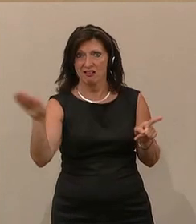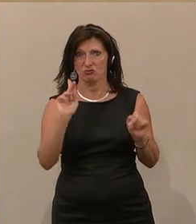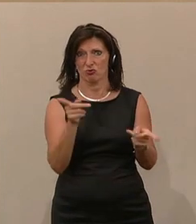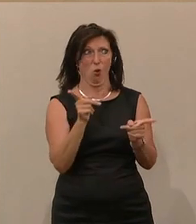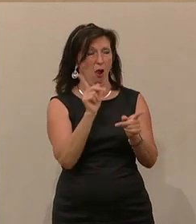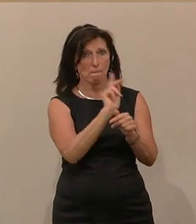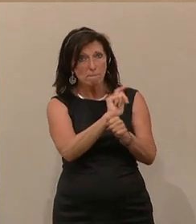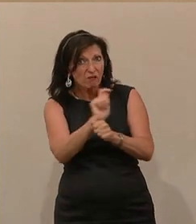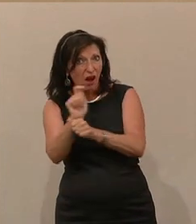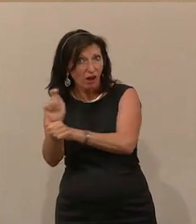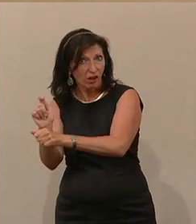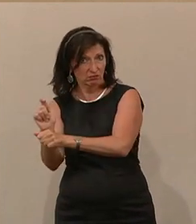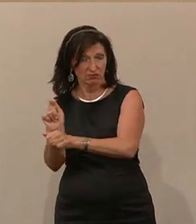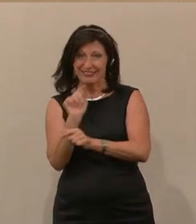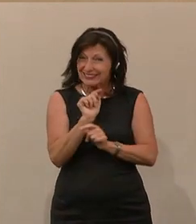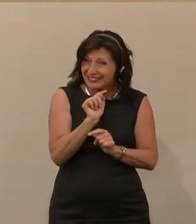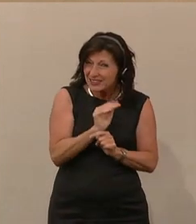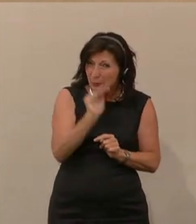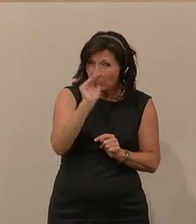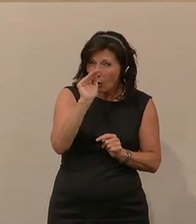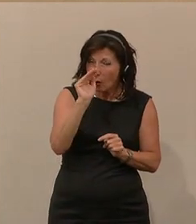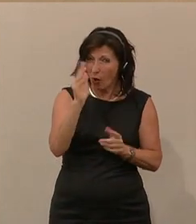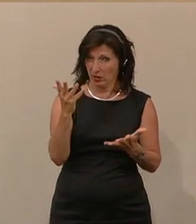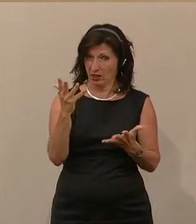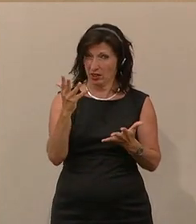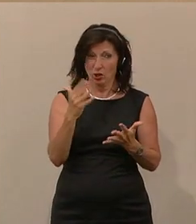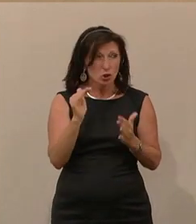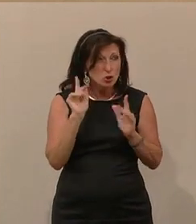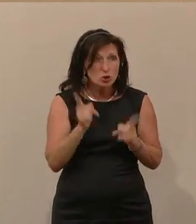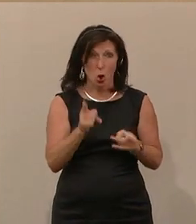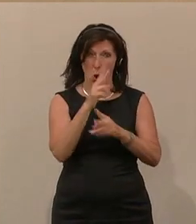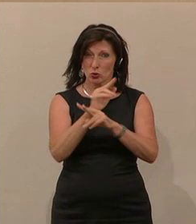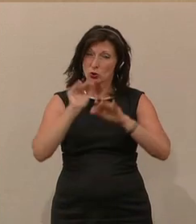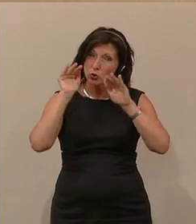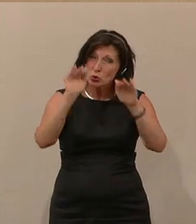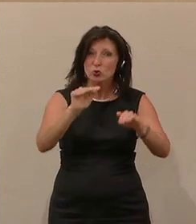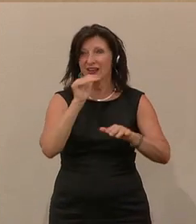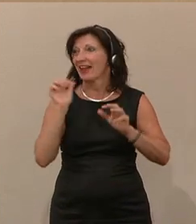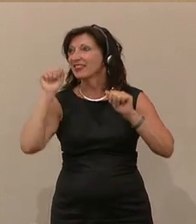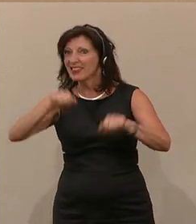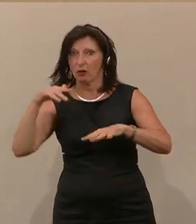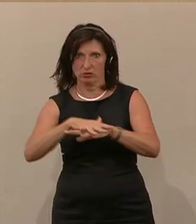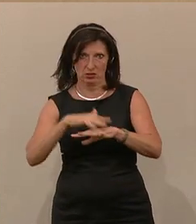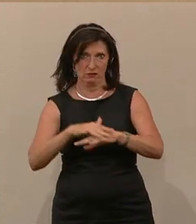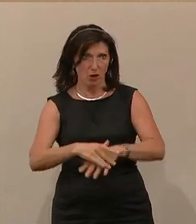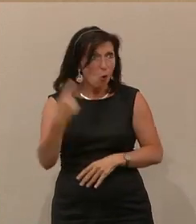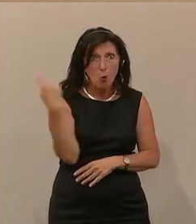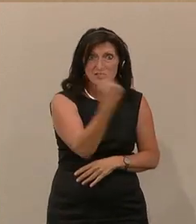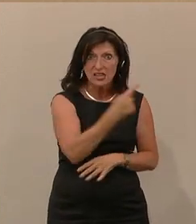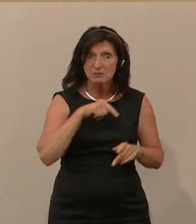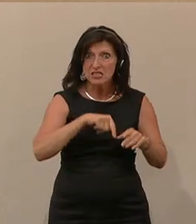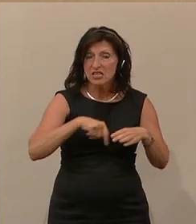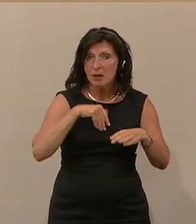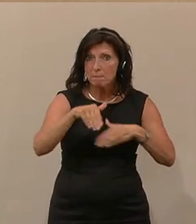die uns fotorealistischen und extremistischen netzwerken schützen soll und sie hier mit innenminister sie